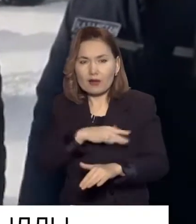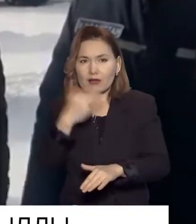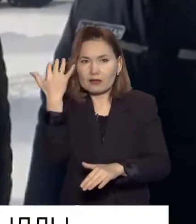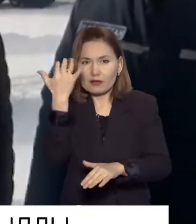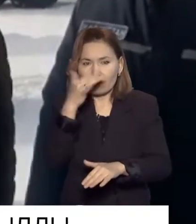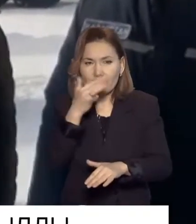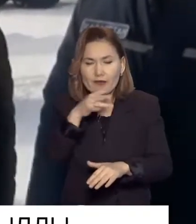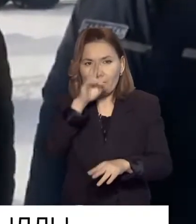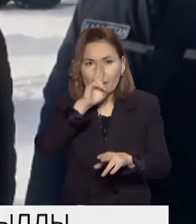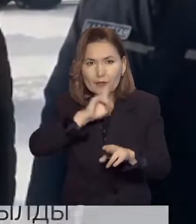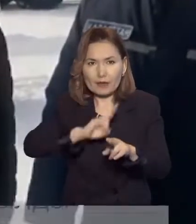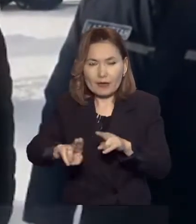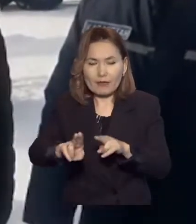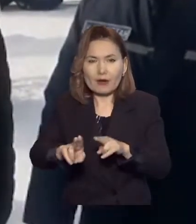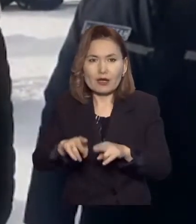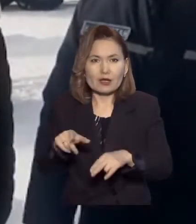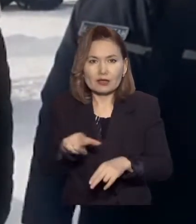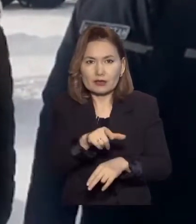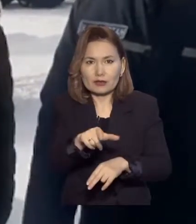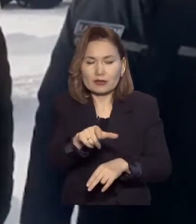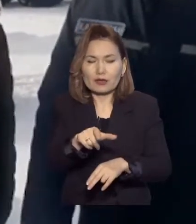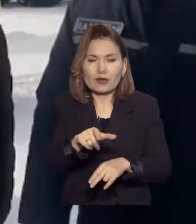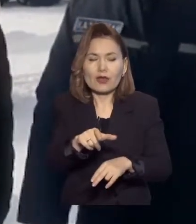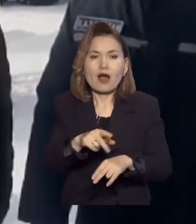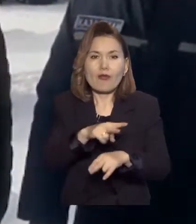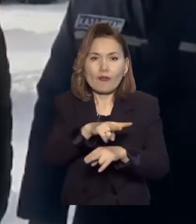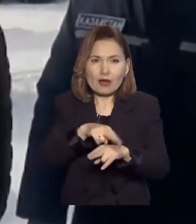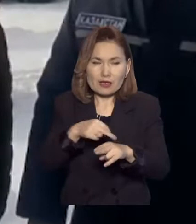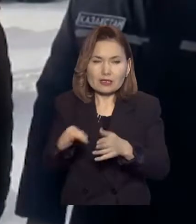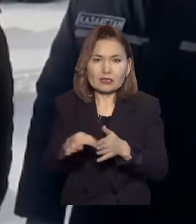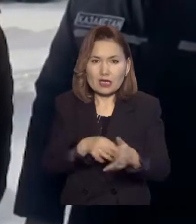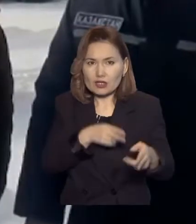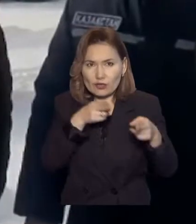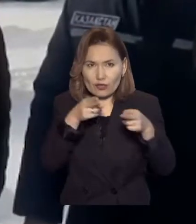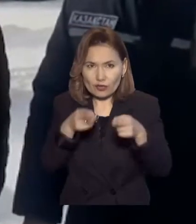Сол енді мынау құтқарушылар келіп, бұл кісілерге